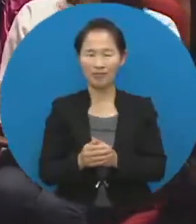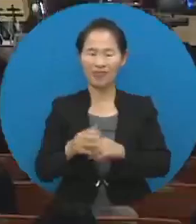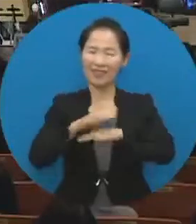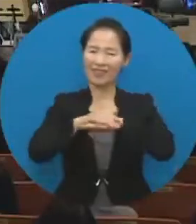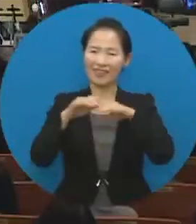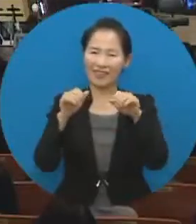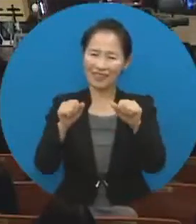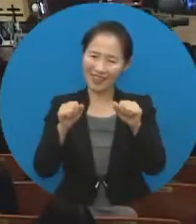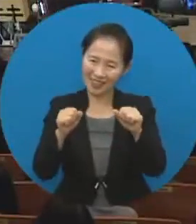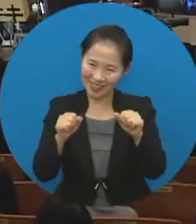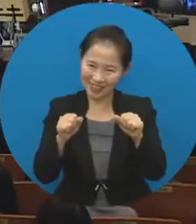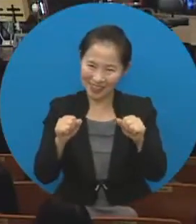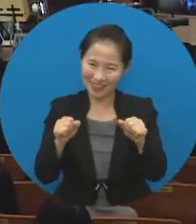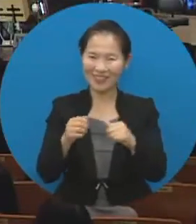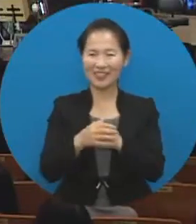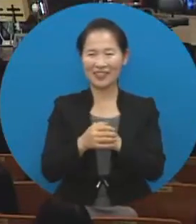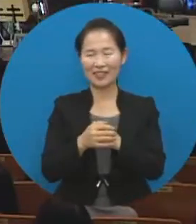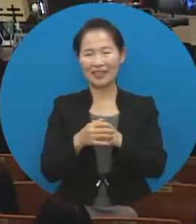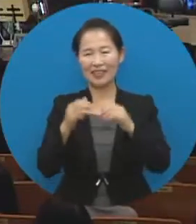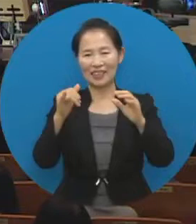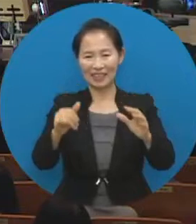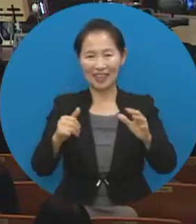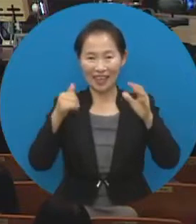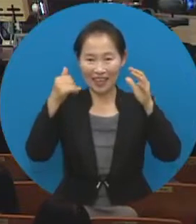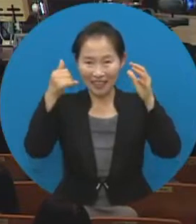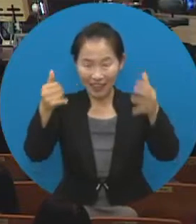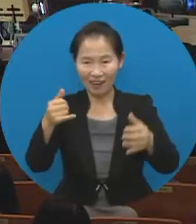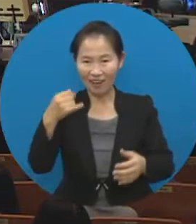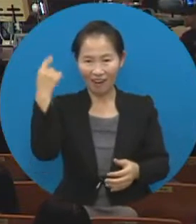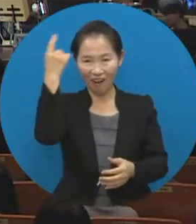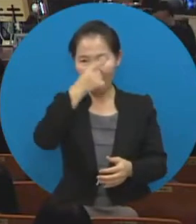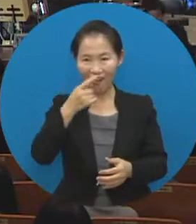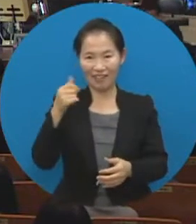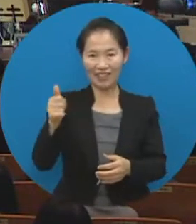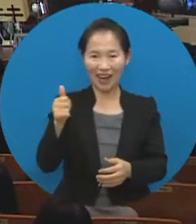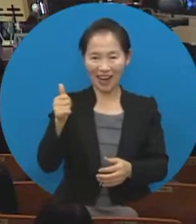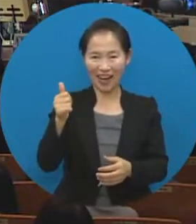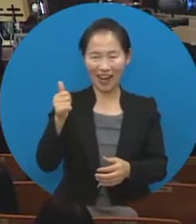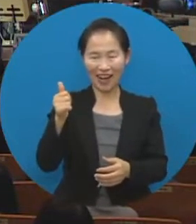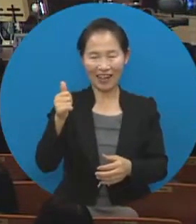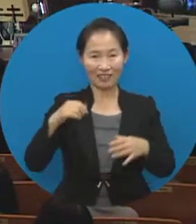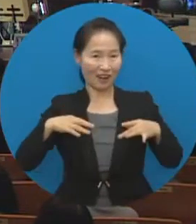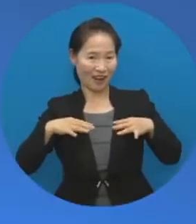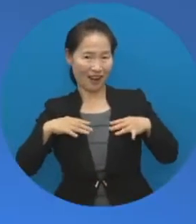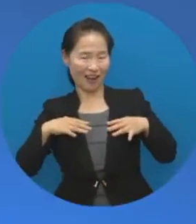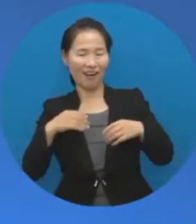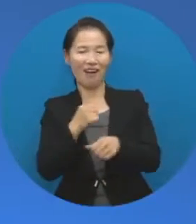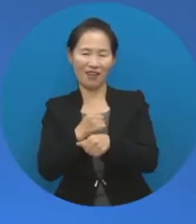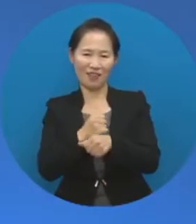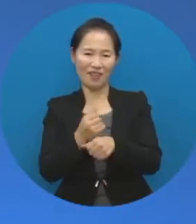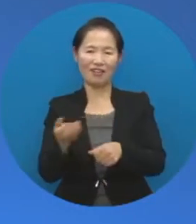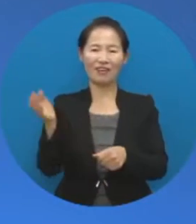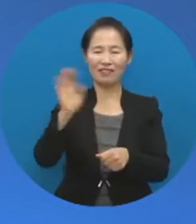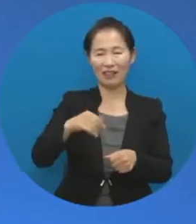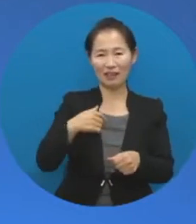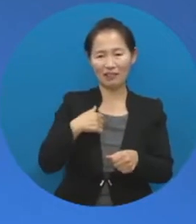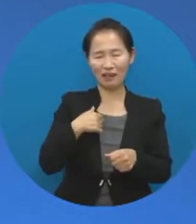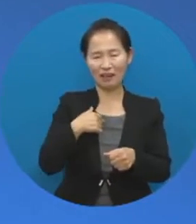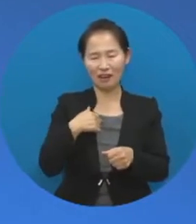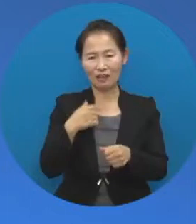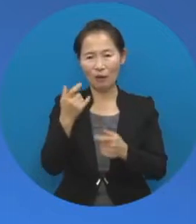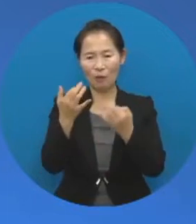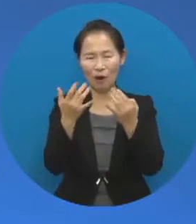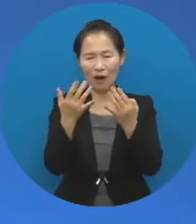안녕하세요. 세상은 얼짱을 자랑하지만 저는 이 화상 입은 얼굴을 자랑하기 위해 이 자리에